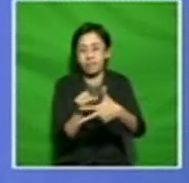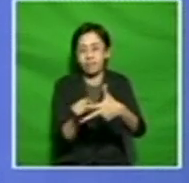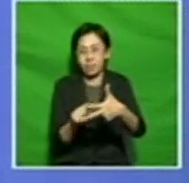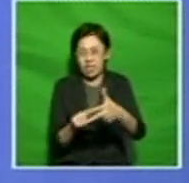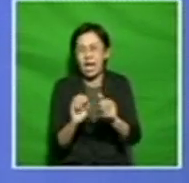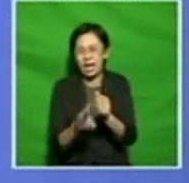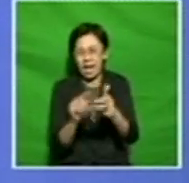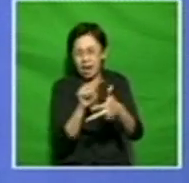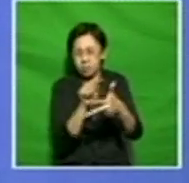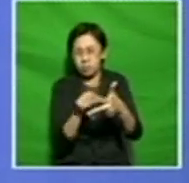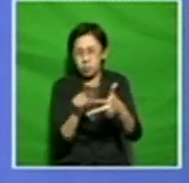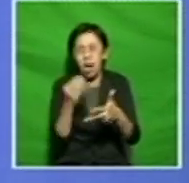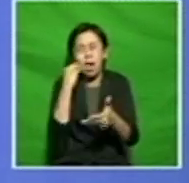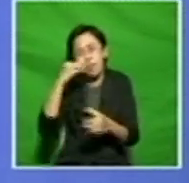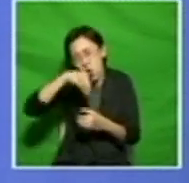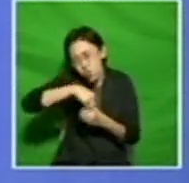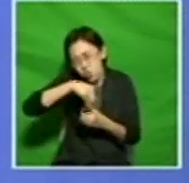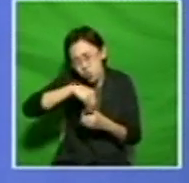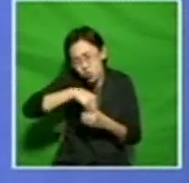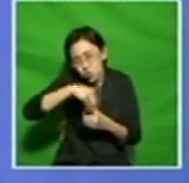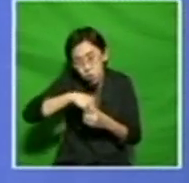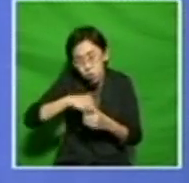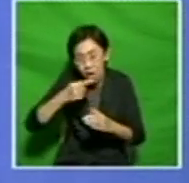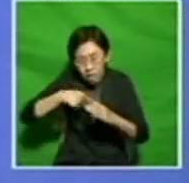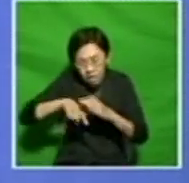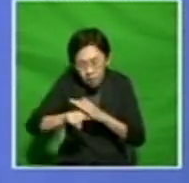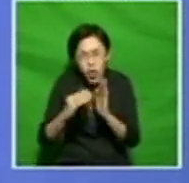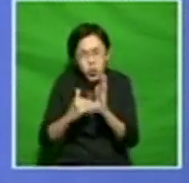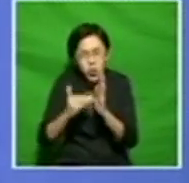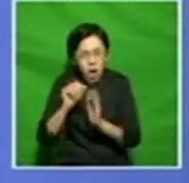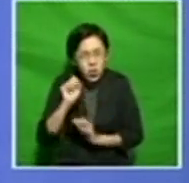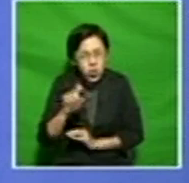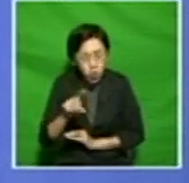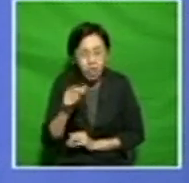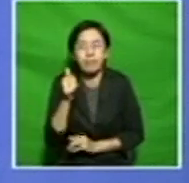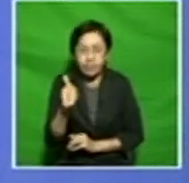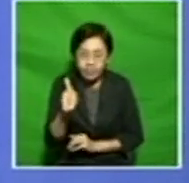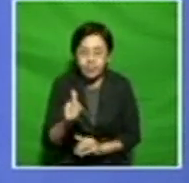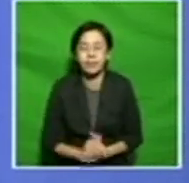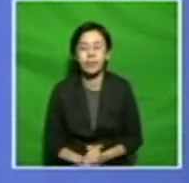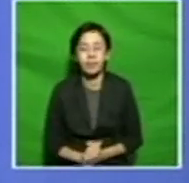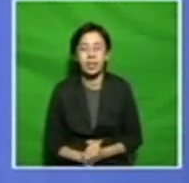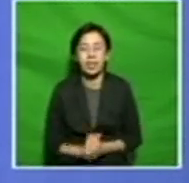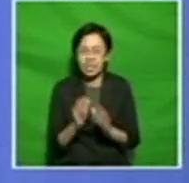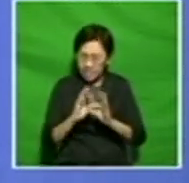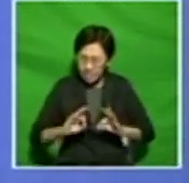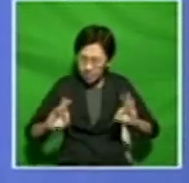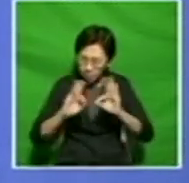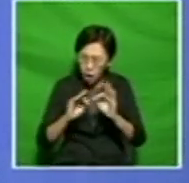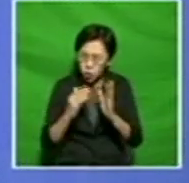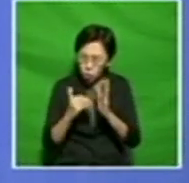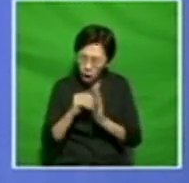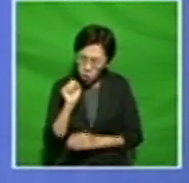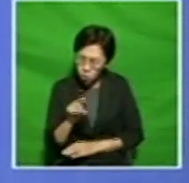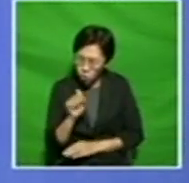อให้อยู่ที่บ้านเว้นแต่จะออกไปทำธุรกิจธุรกรรมบางอย่างที่จำเป็น